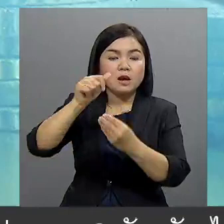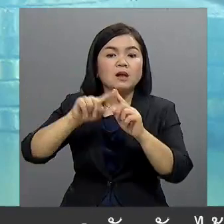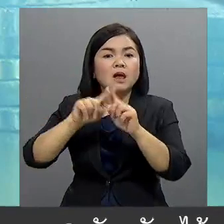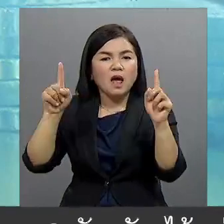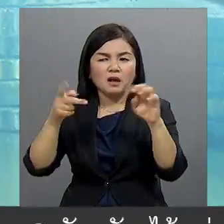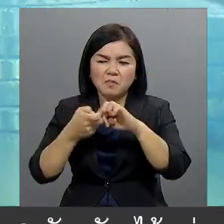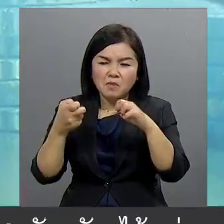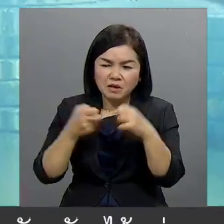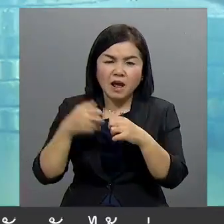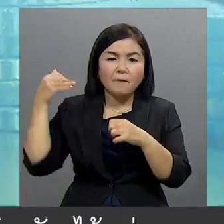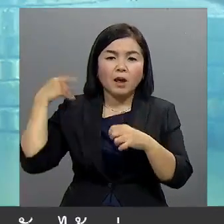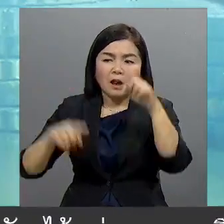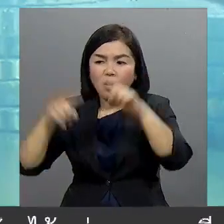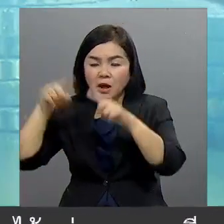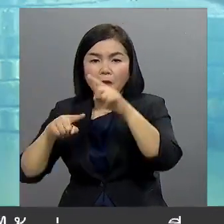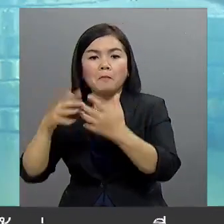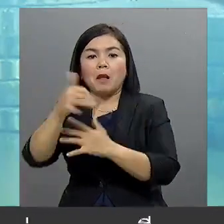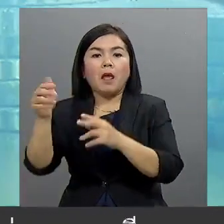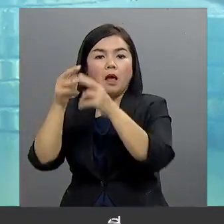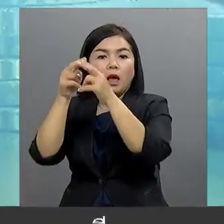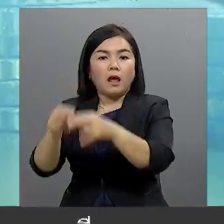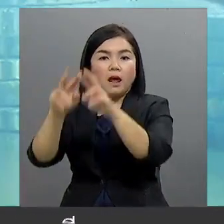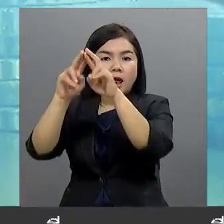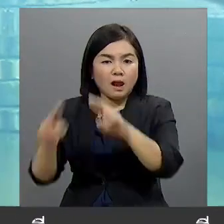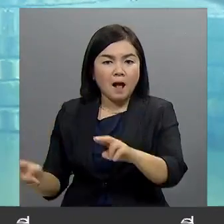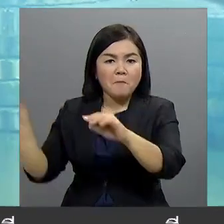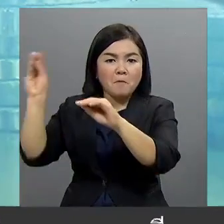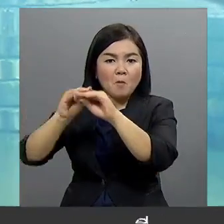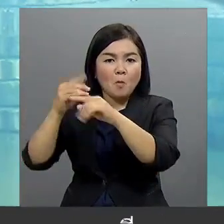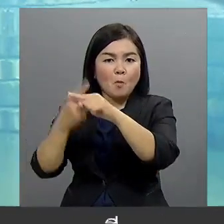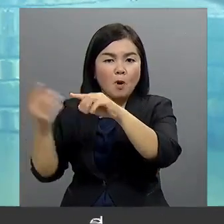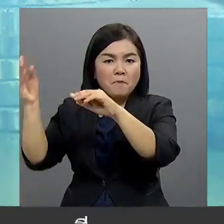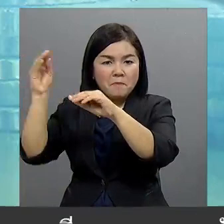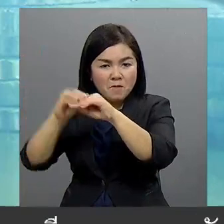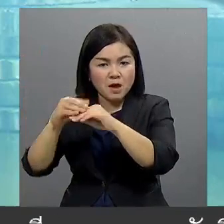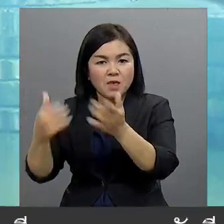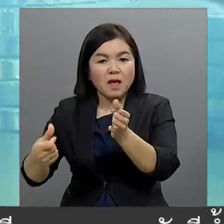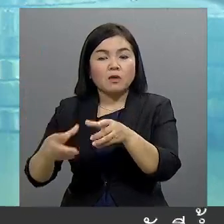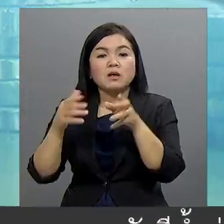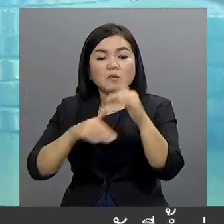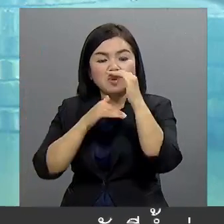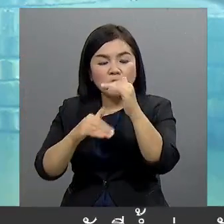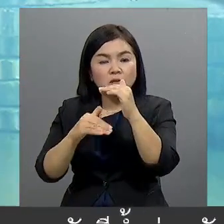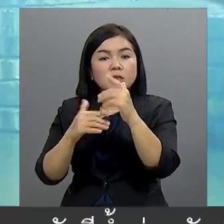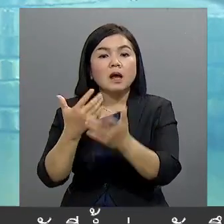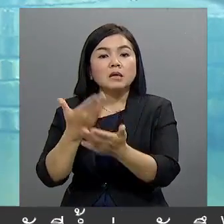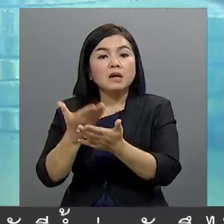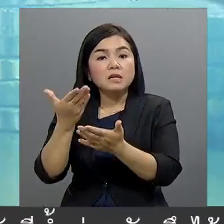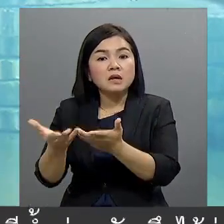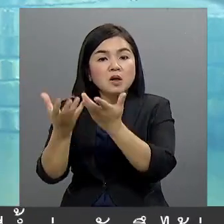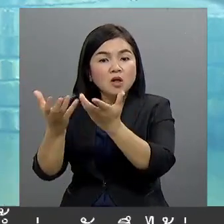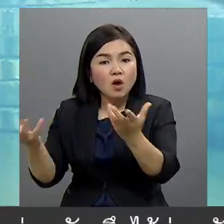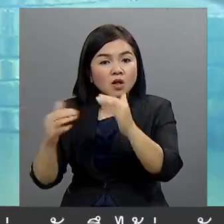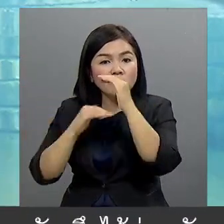การขึ้นราคาสินค้า การไม่ติดปายราคาภาษาไทยรวไปถงตัวผใช้สิทธเอง บางคนกบอกวายังไมได้ใช้ประโยช์อย่เต็มที่